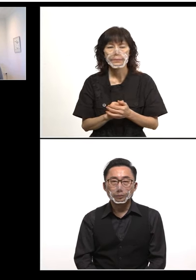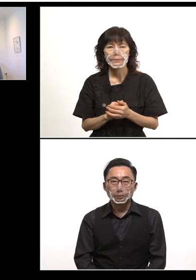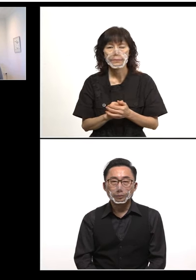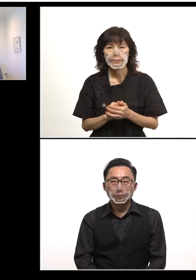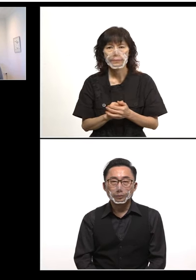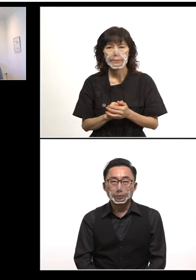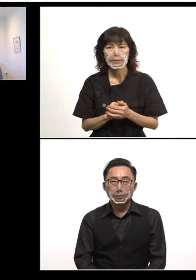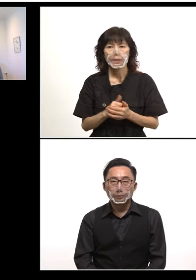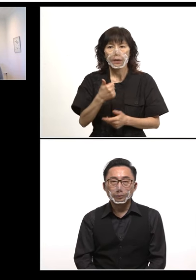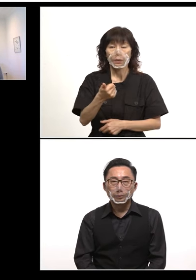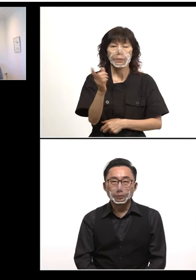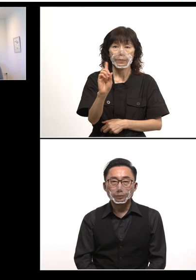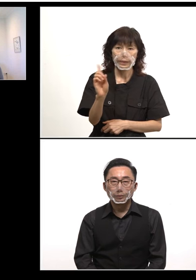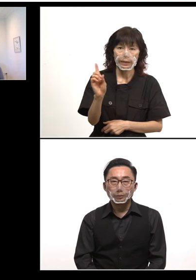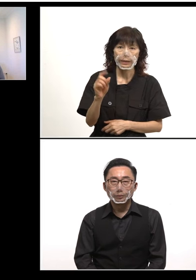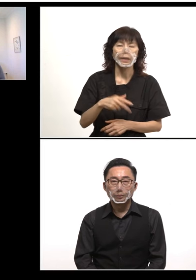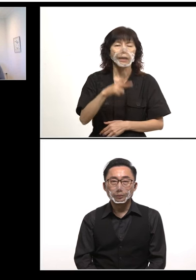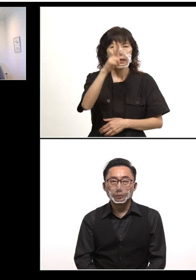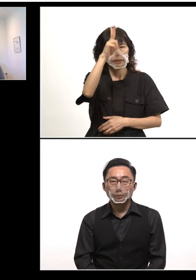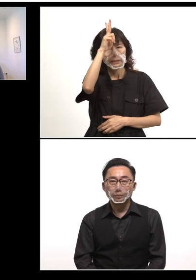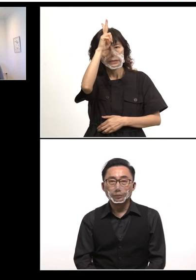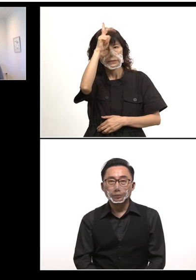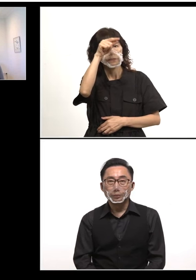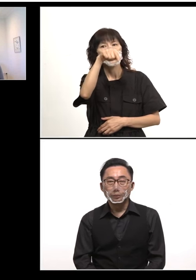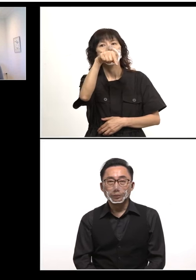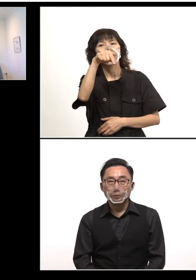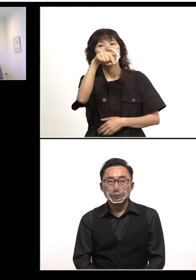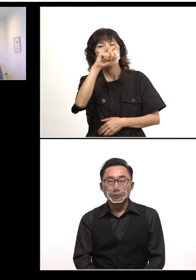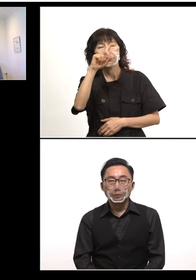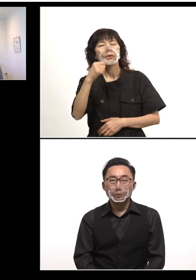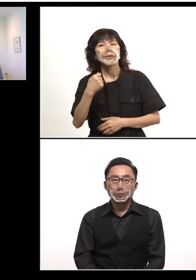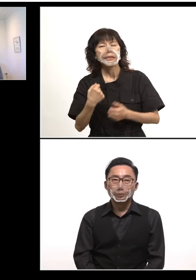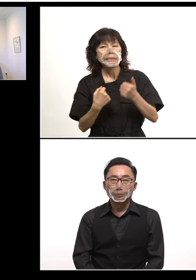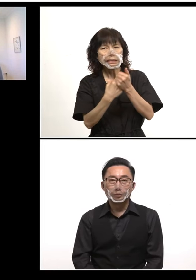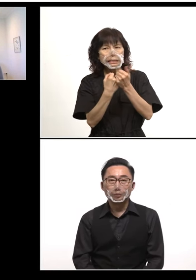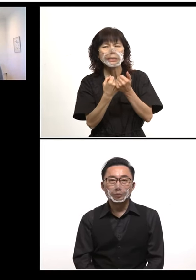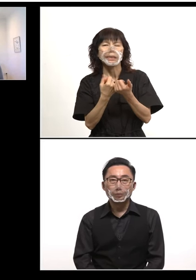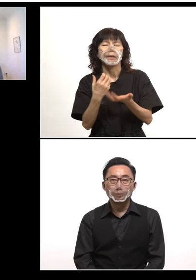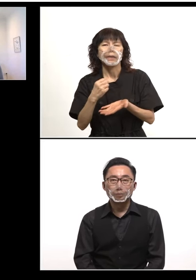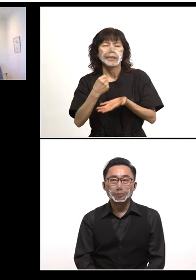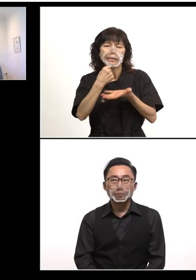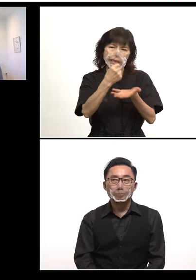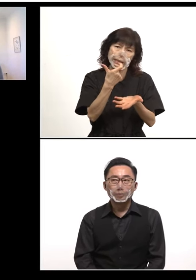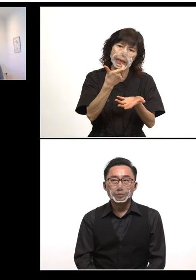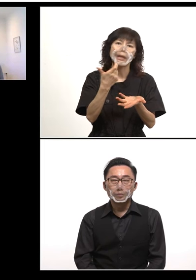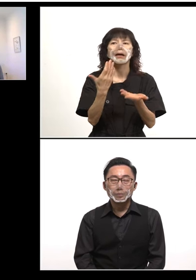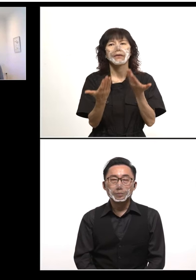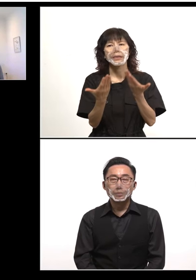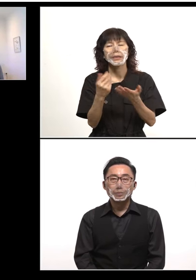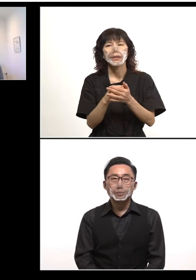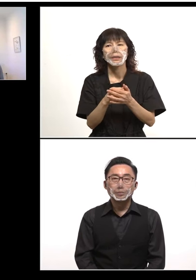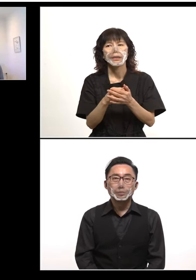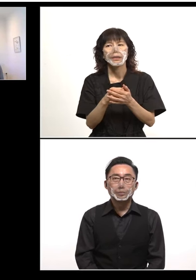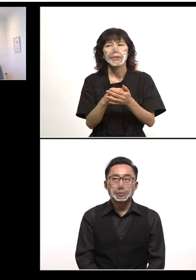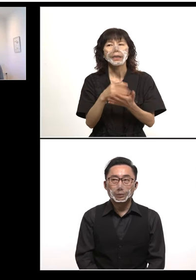比較好嘅就係頭先我都提過，即係其實政府都多咗一啲嘅資源去支援，無論係講緊個別嘅藝